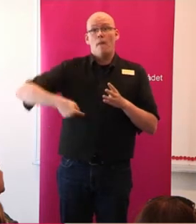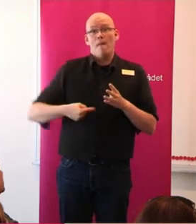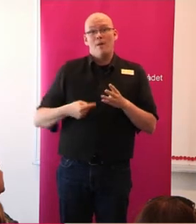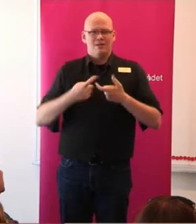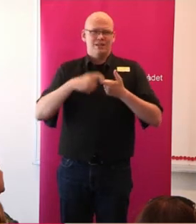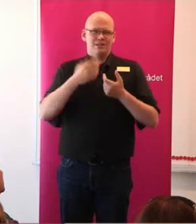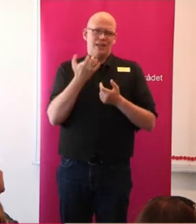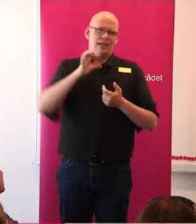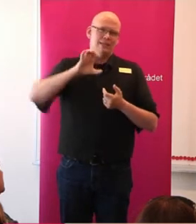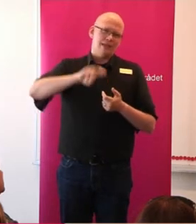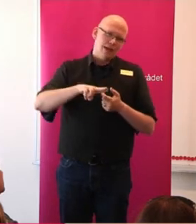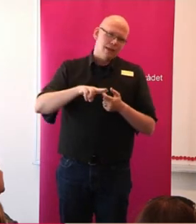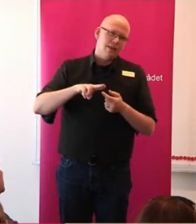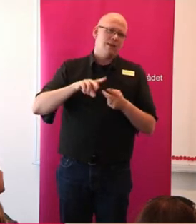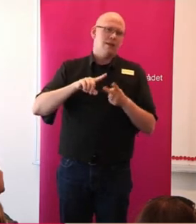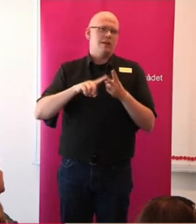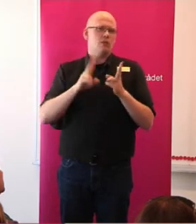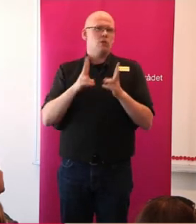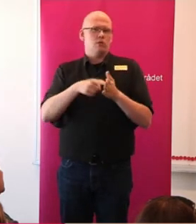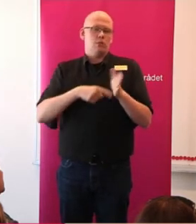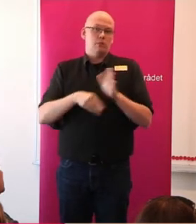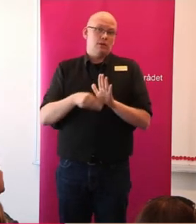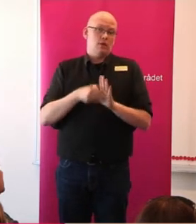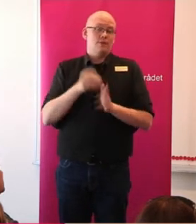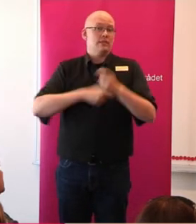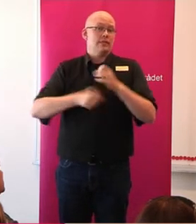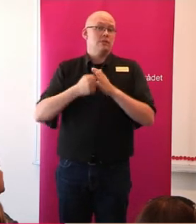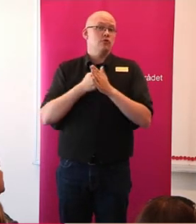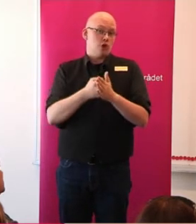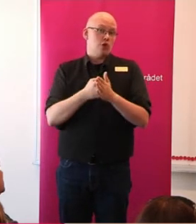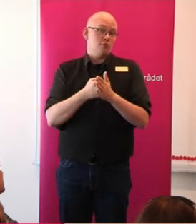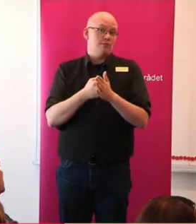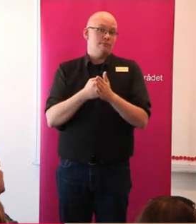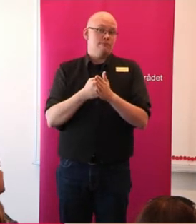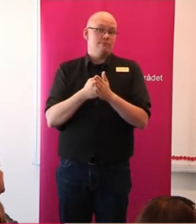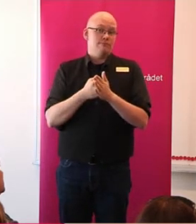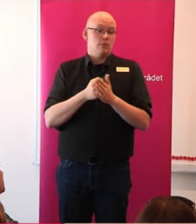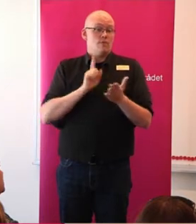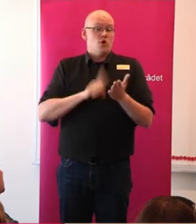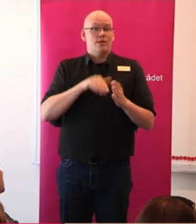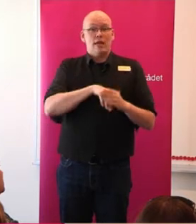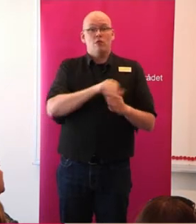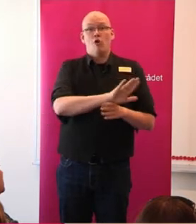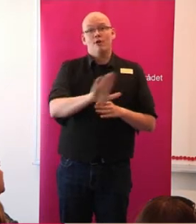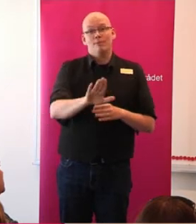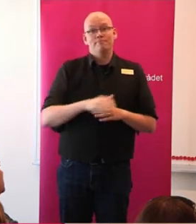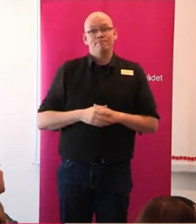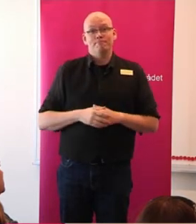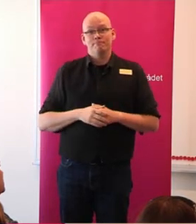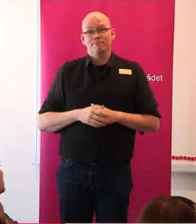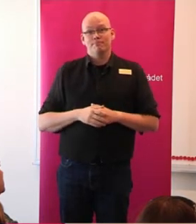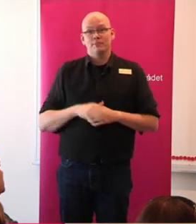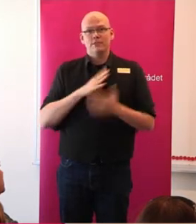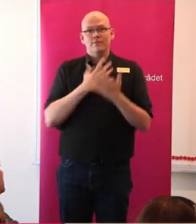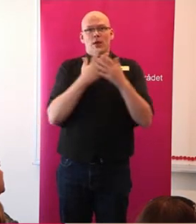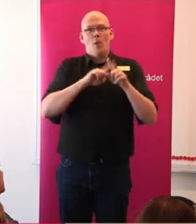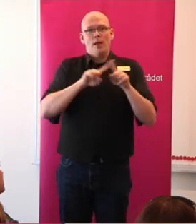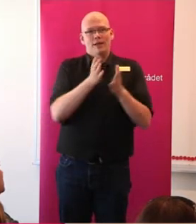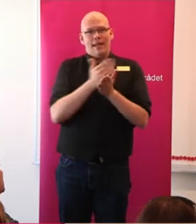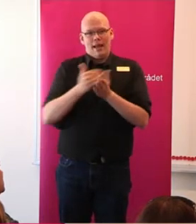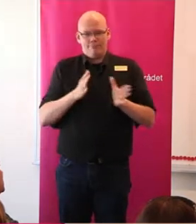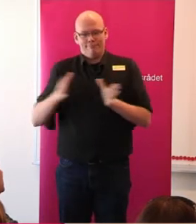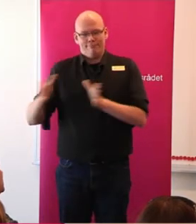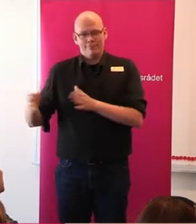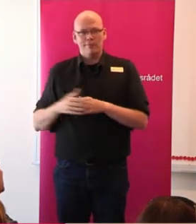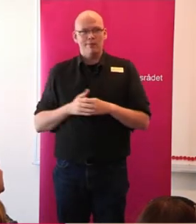gäller CSN och bidrags, man säger, finansieringsstödet ur deltagarperspektiv. Ja. Så det är flera steg. Spännande. Tack